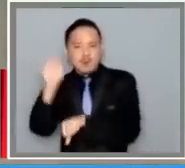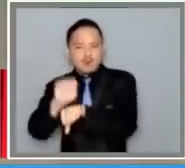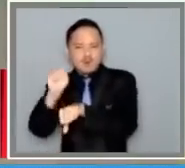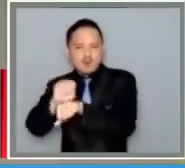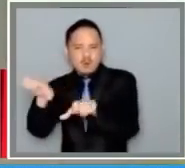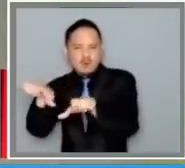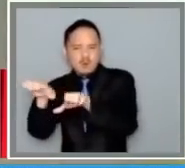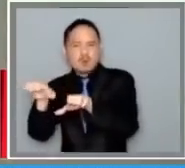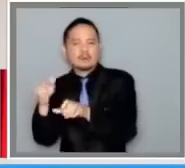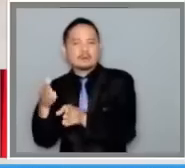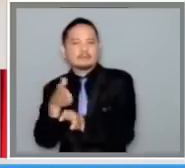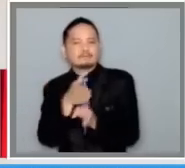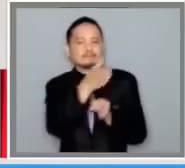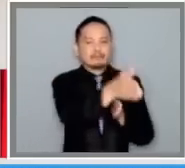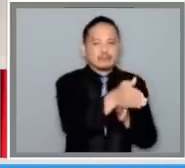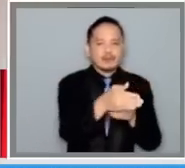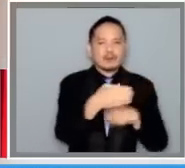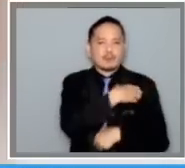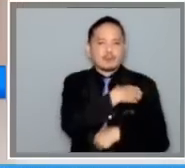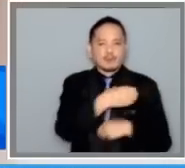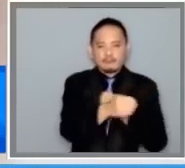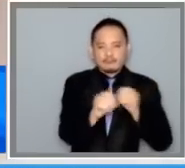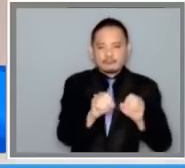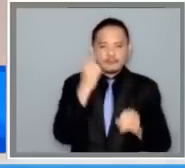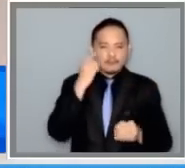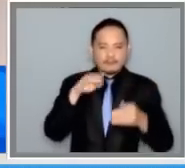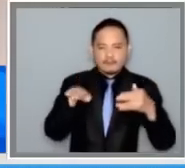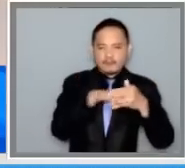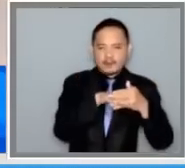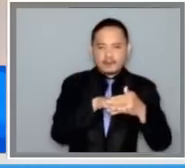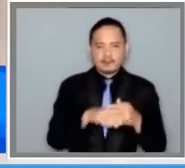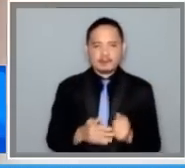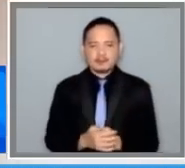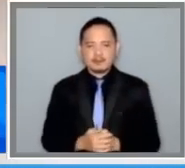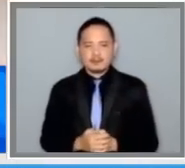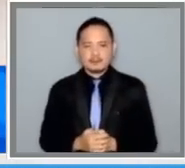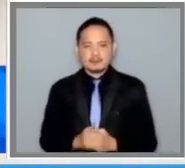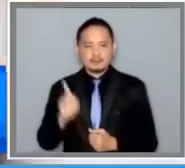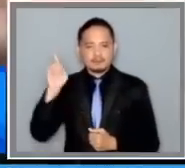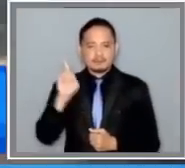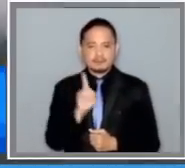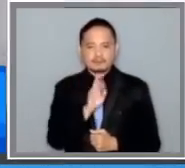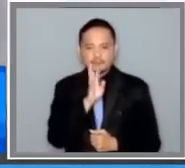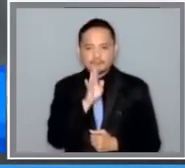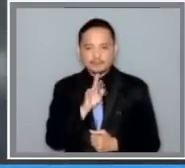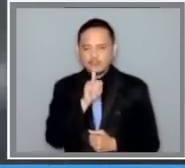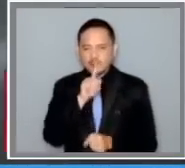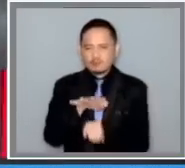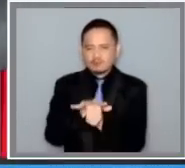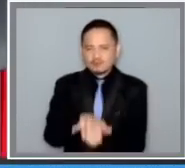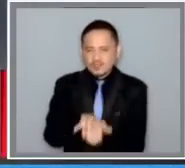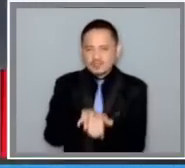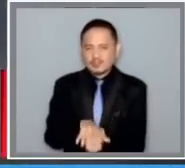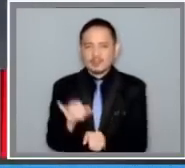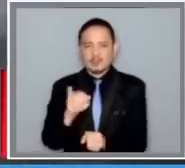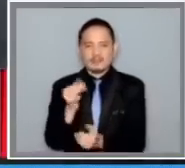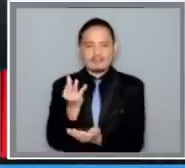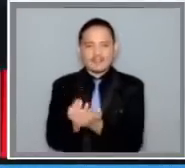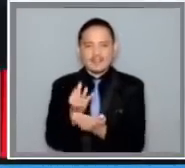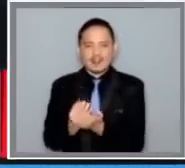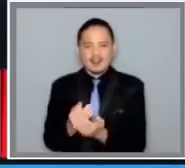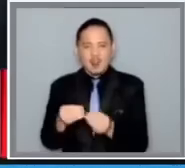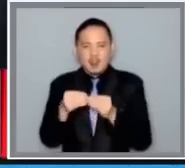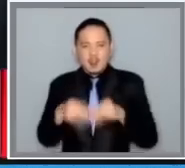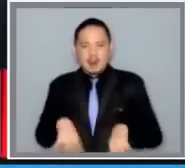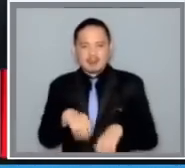may kinalaman sa insidente. Stress, financially, ano din po, burden siya. Sinusubukan pa naming makuha ang panig